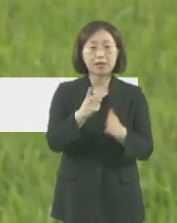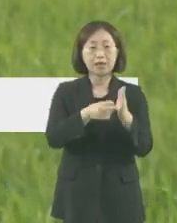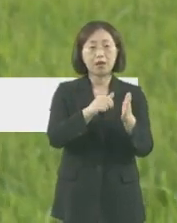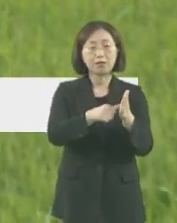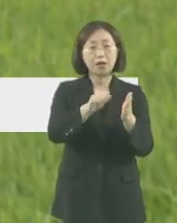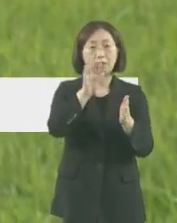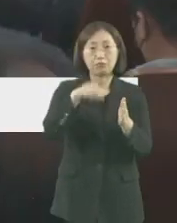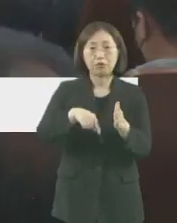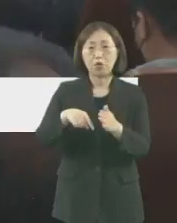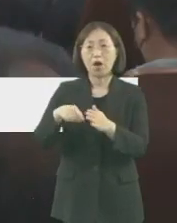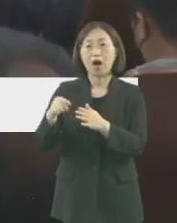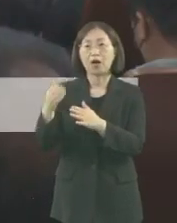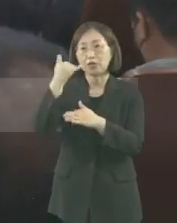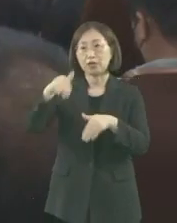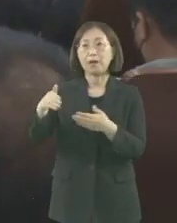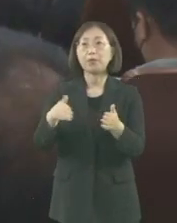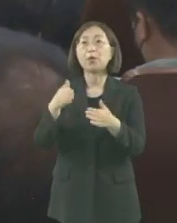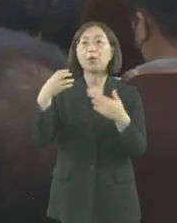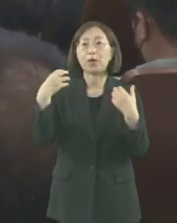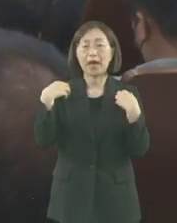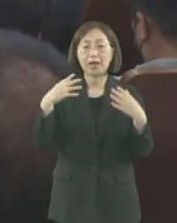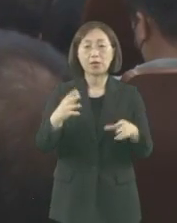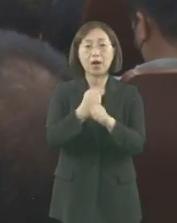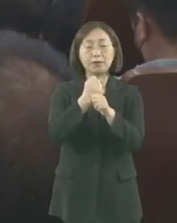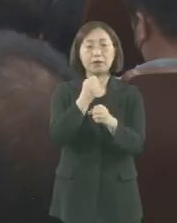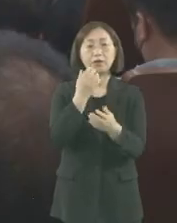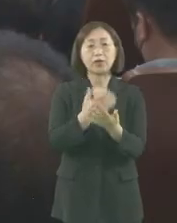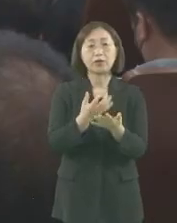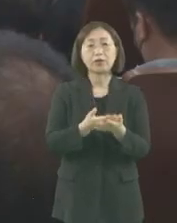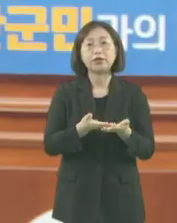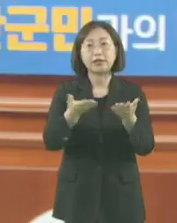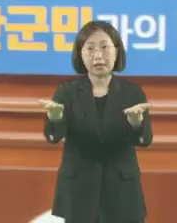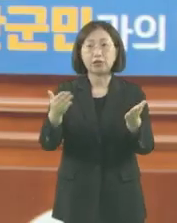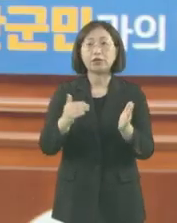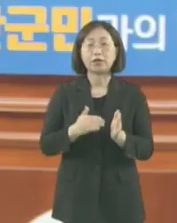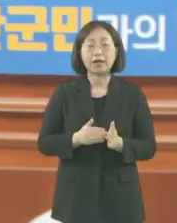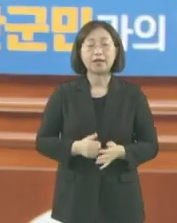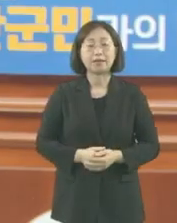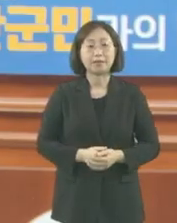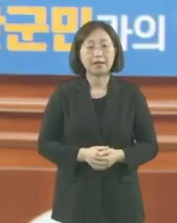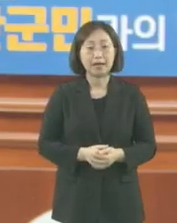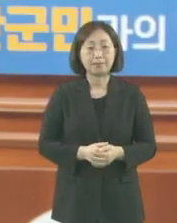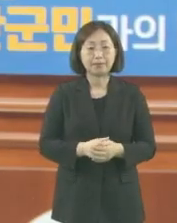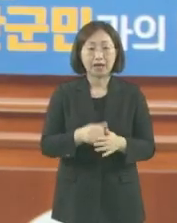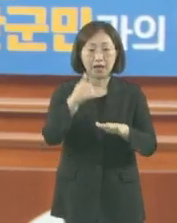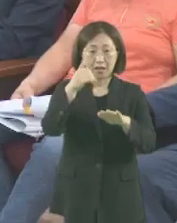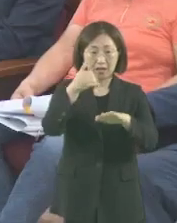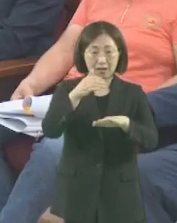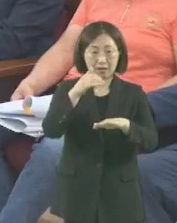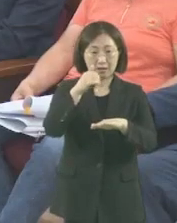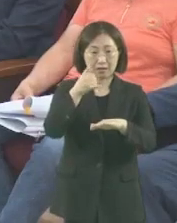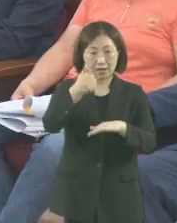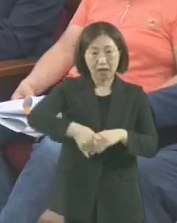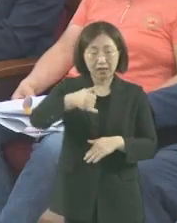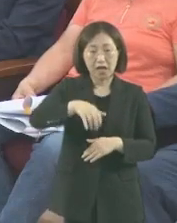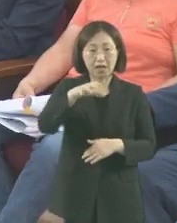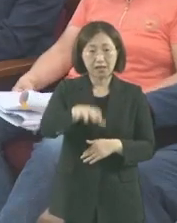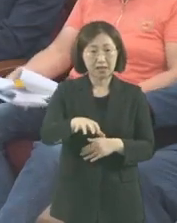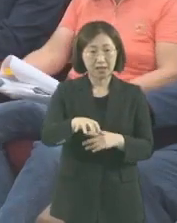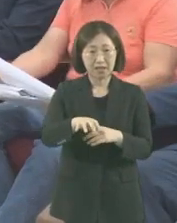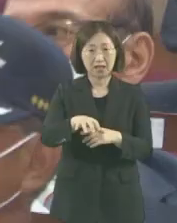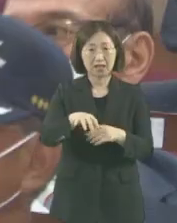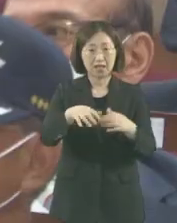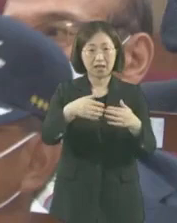종합적으로 제출하도록 하겠습니다. 김태흠 충남지사는 태안군 순방에서 절대 농지를 훼손하는 태양광 발전에